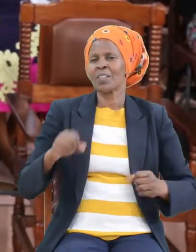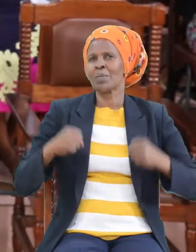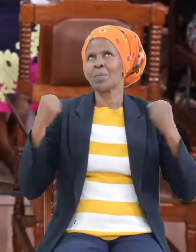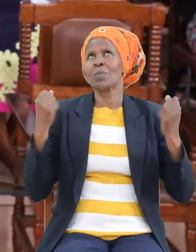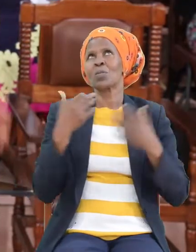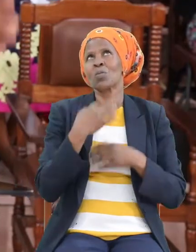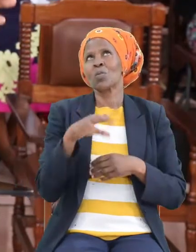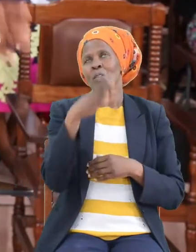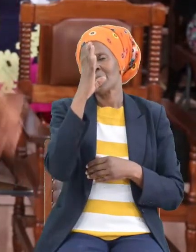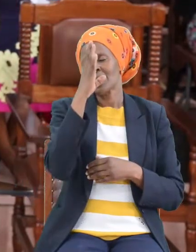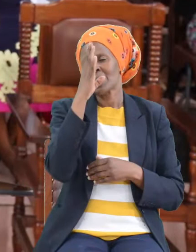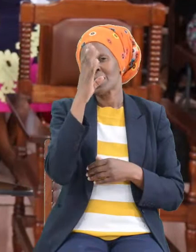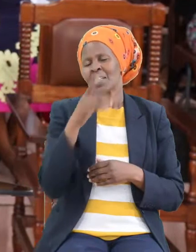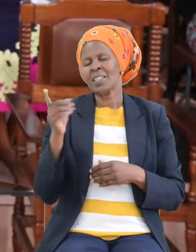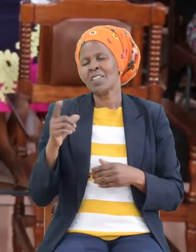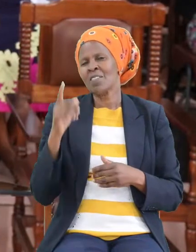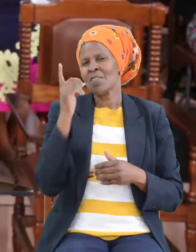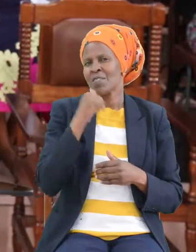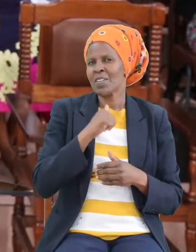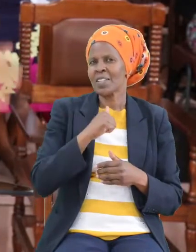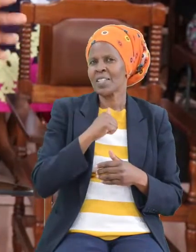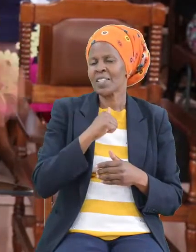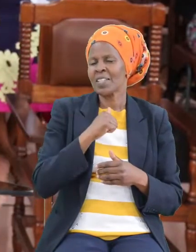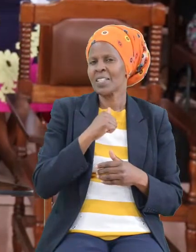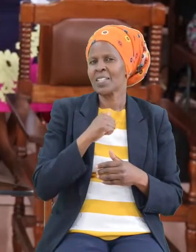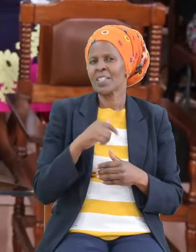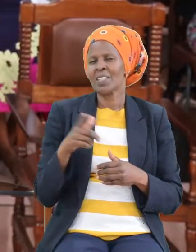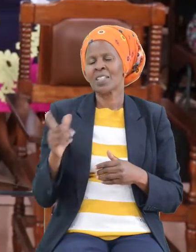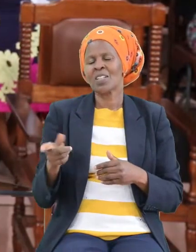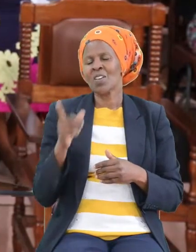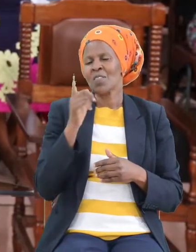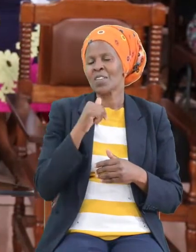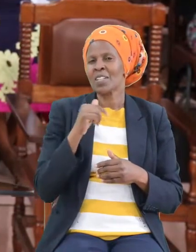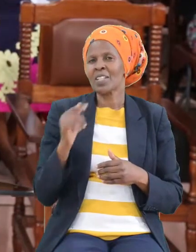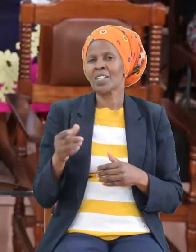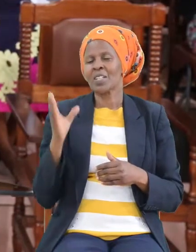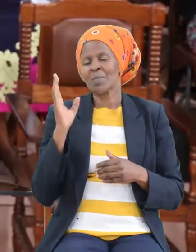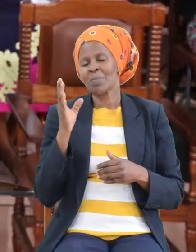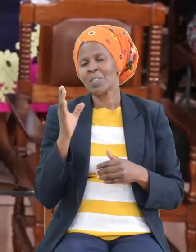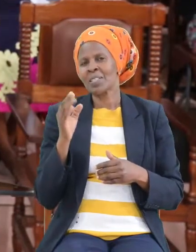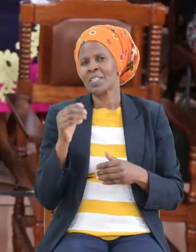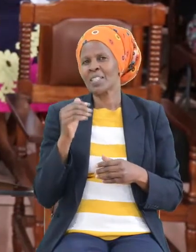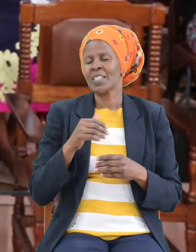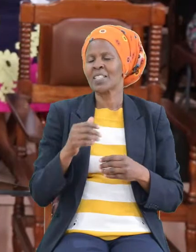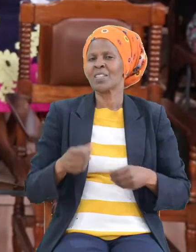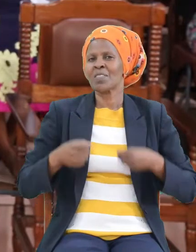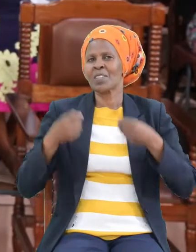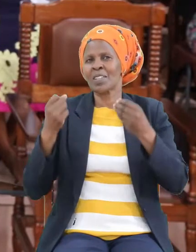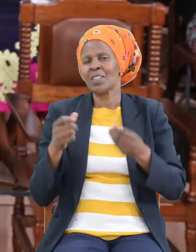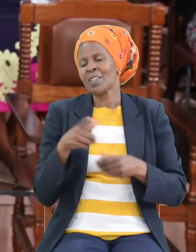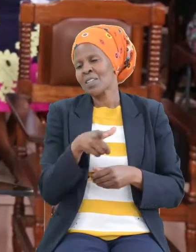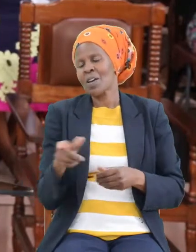wa Mungu. Lakini amemalizia ujumbe ama anamalizia ujumbe wake katika hali ya kuwapa watu